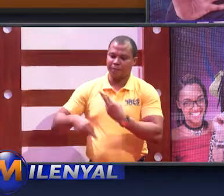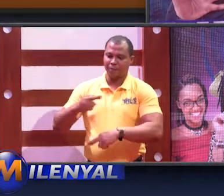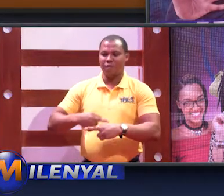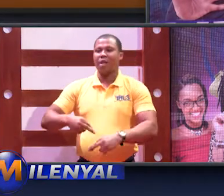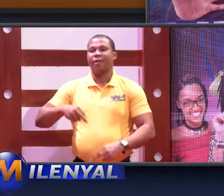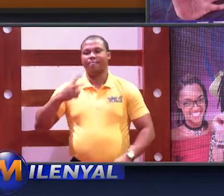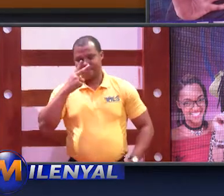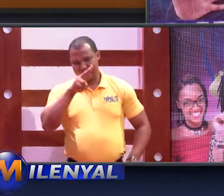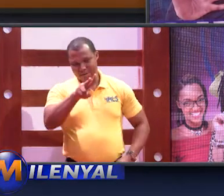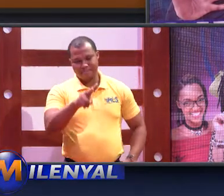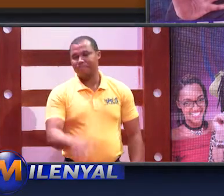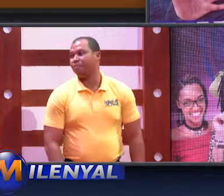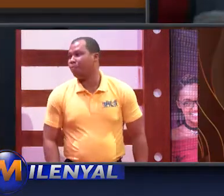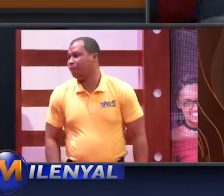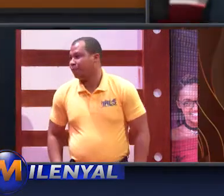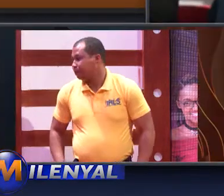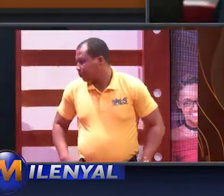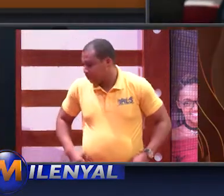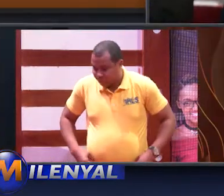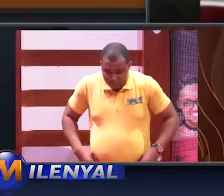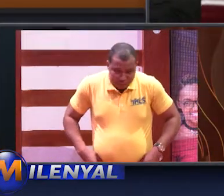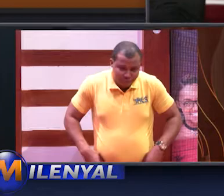red branché millénial.